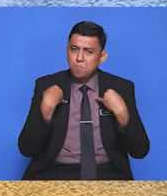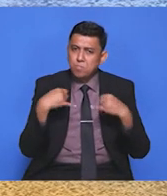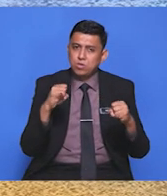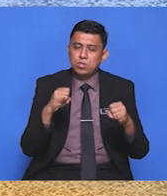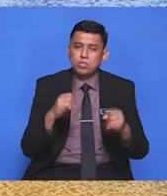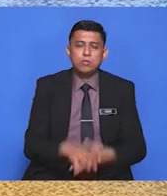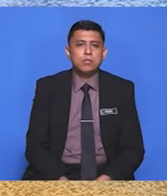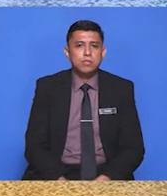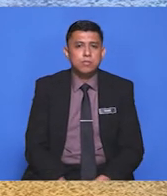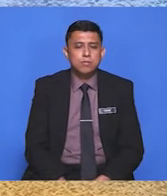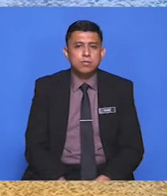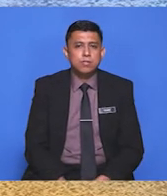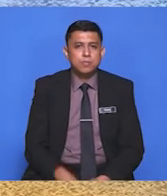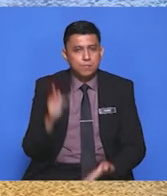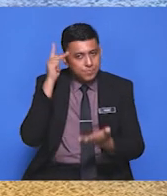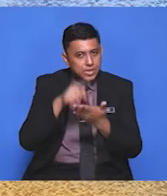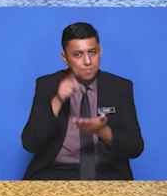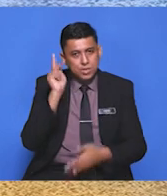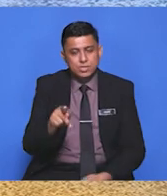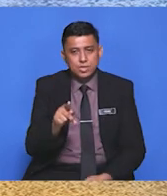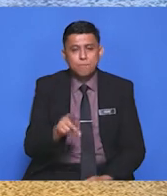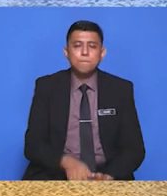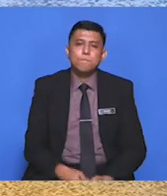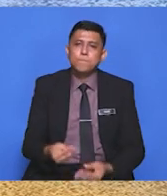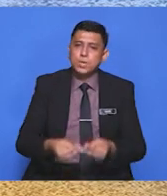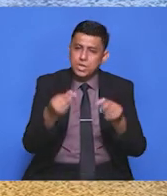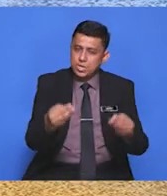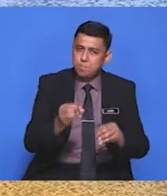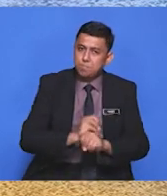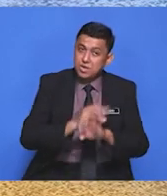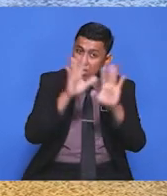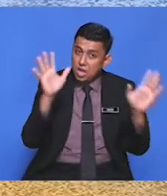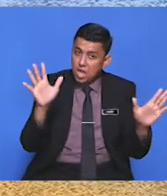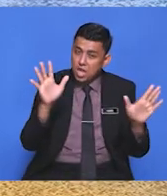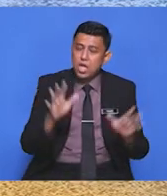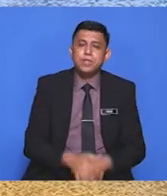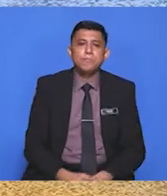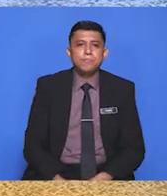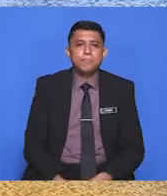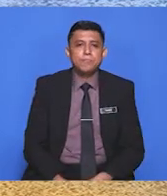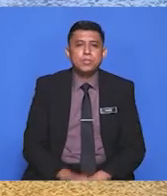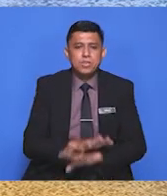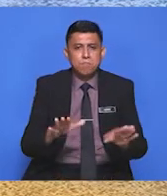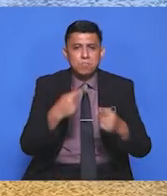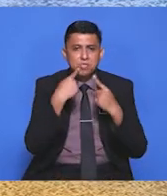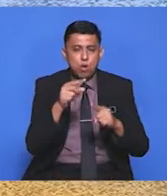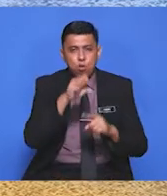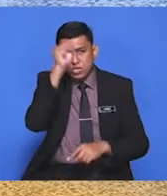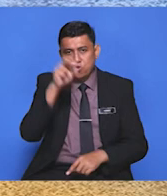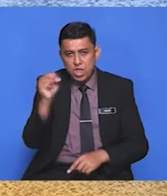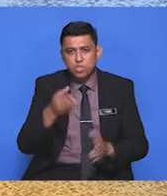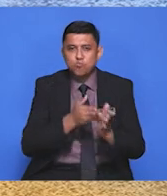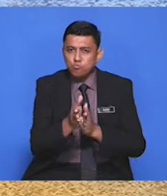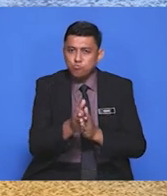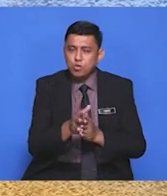penjual atau wakilnya tadi mengenal pasti, memberi penerangan terperinci, menjawab soalan dan